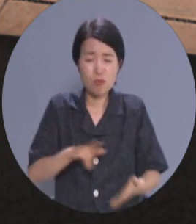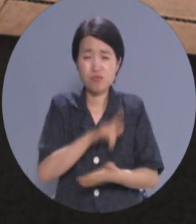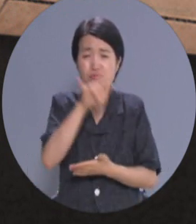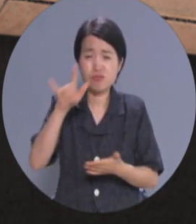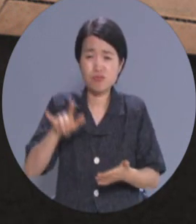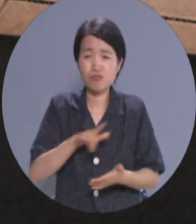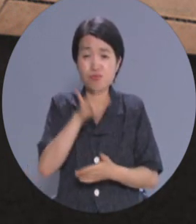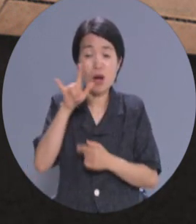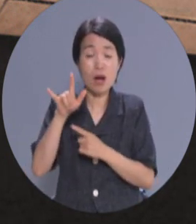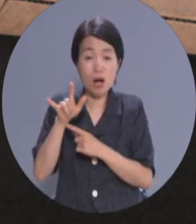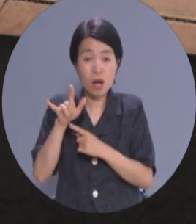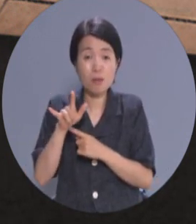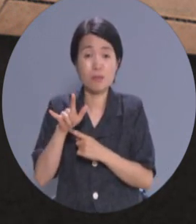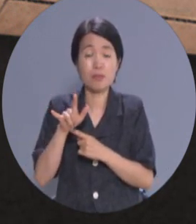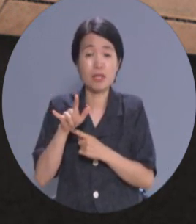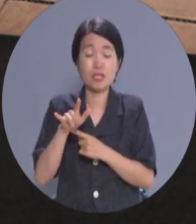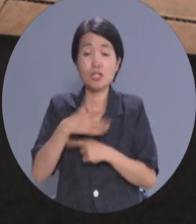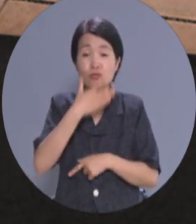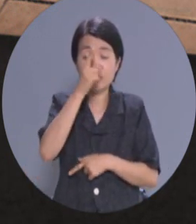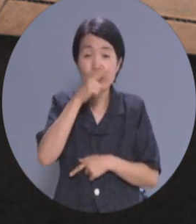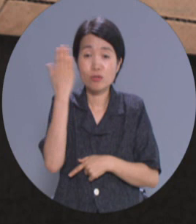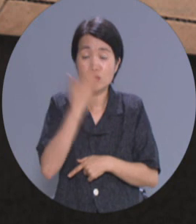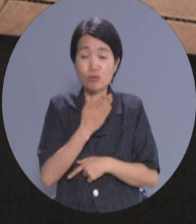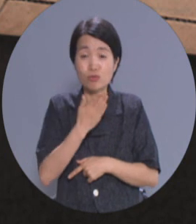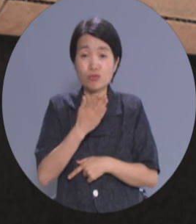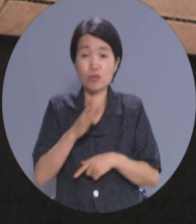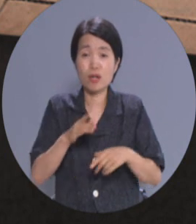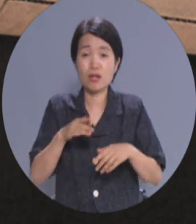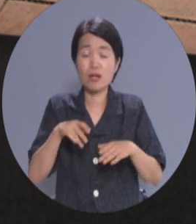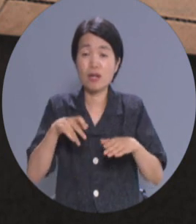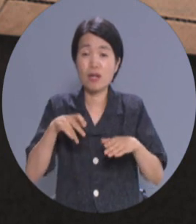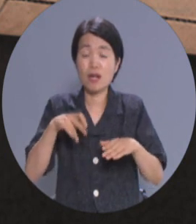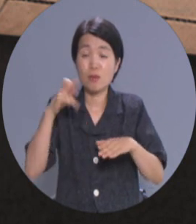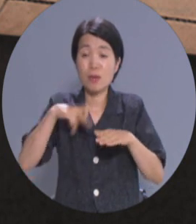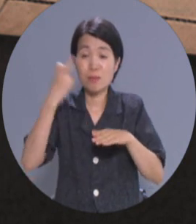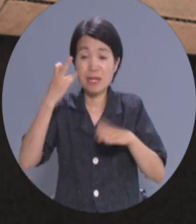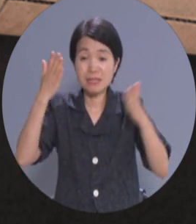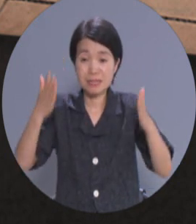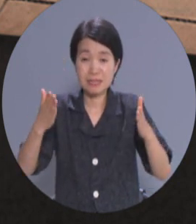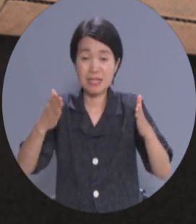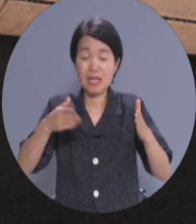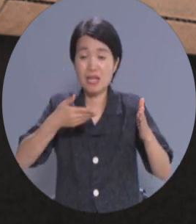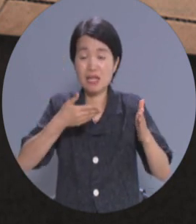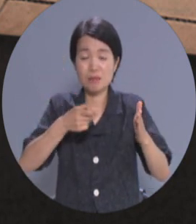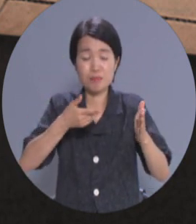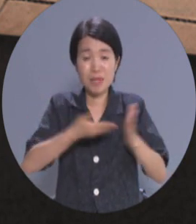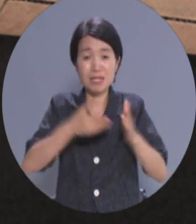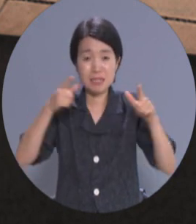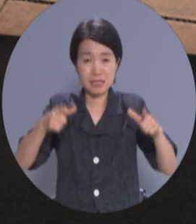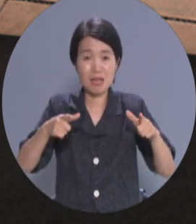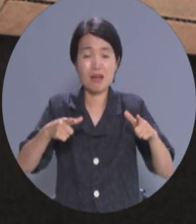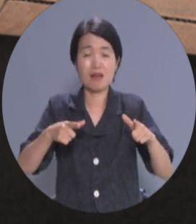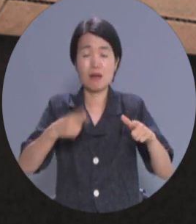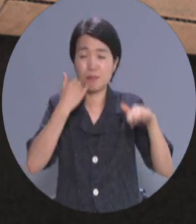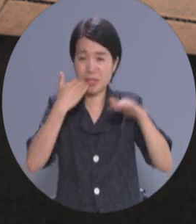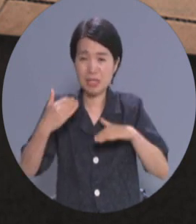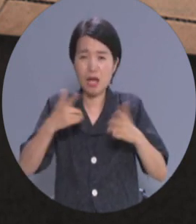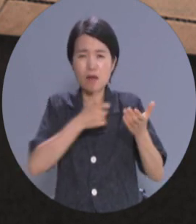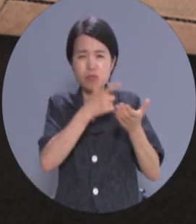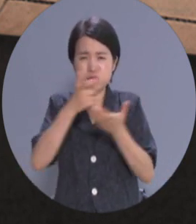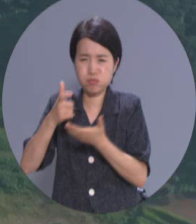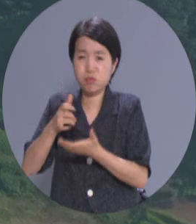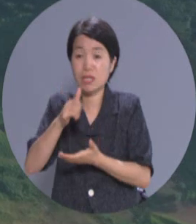미 공군 항공기는 순천과 여수공항부터 삼산면 광도 사이에 항구지역 연도 부근 해상 등을